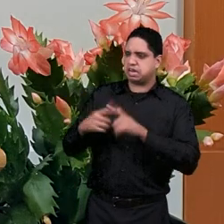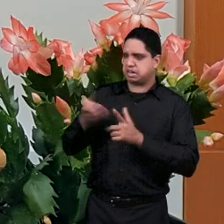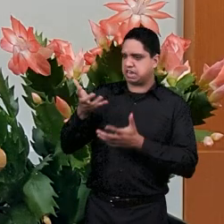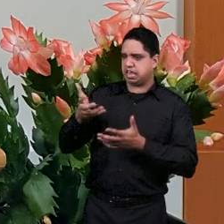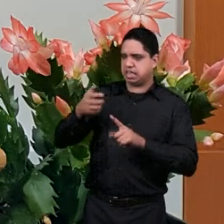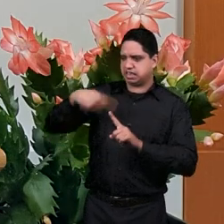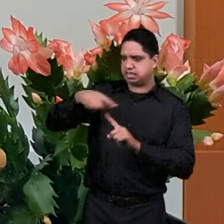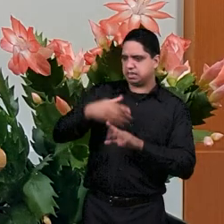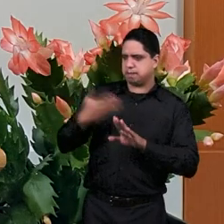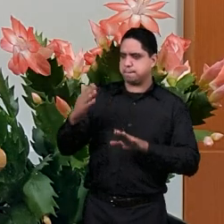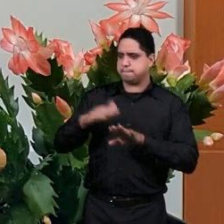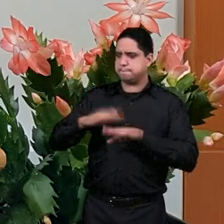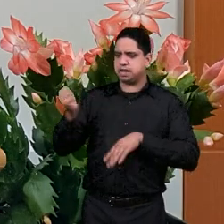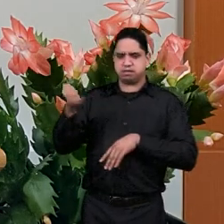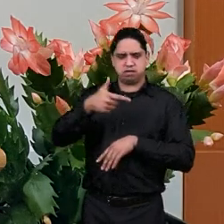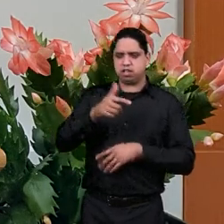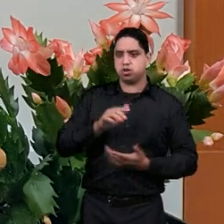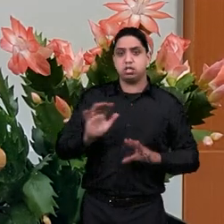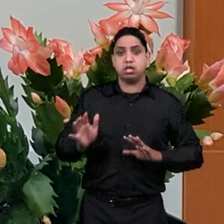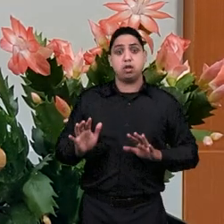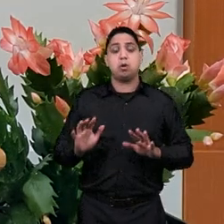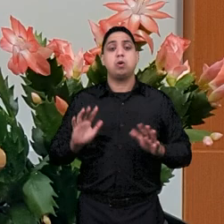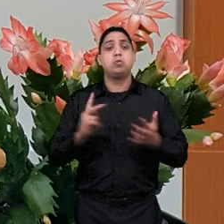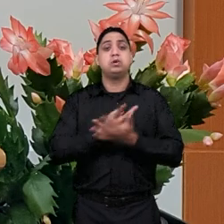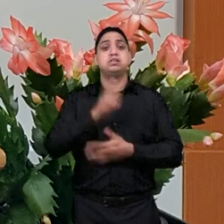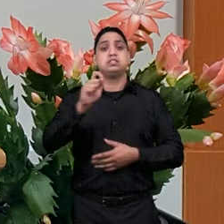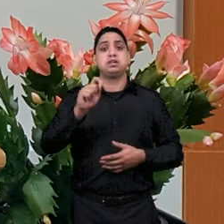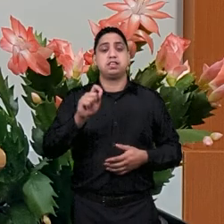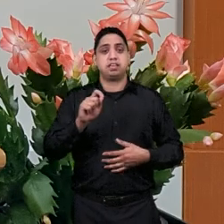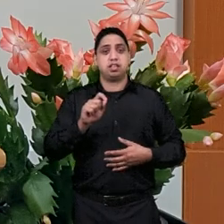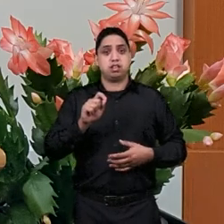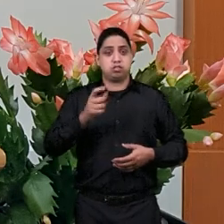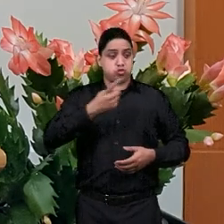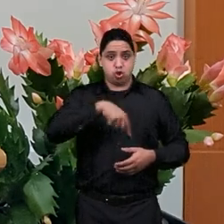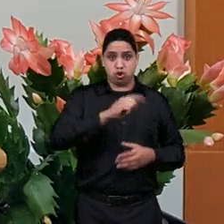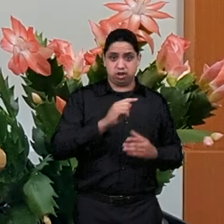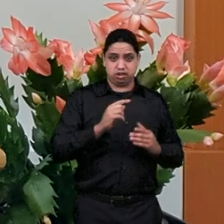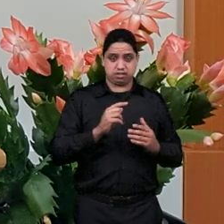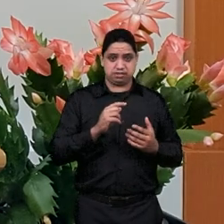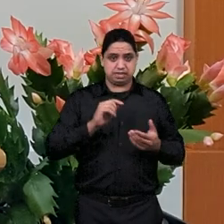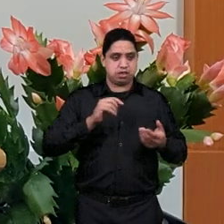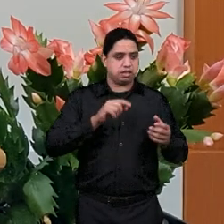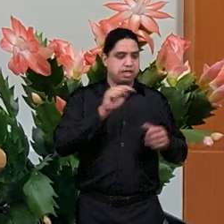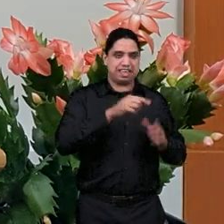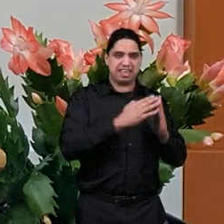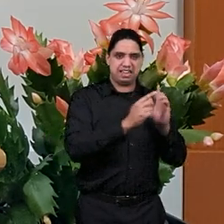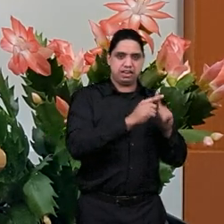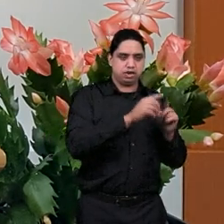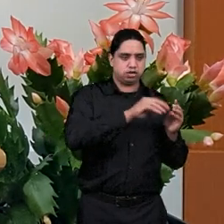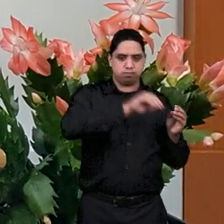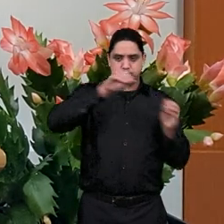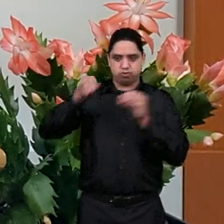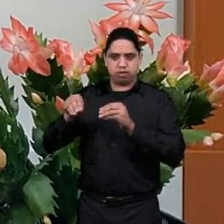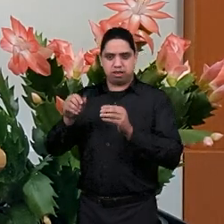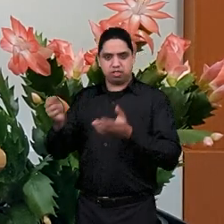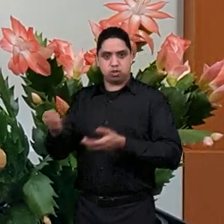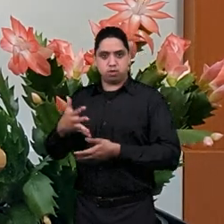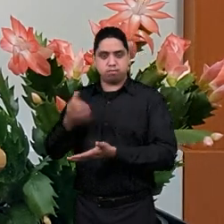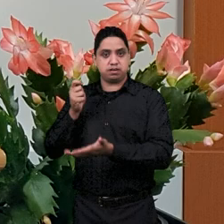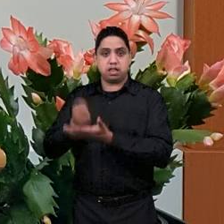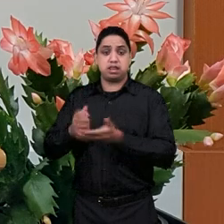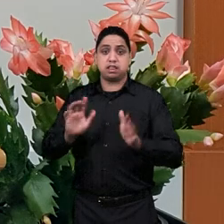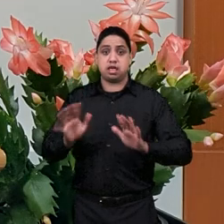vérité, ce n'est pas une sortie d'une Église vers une autre Église. Non, nous sommes partis d'une position, d'une